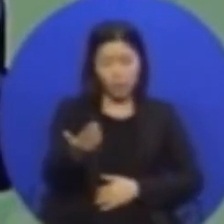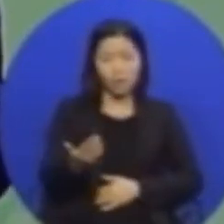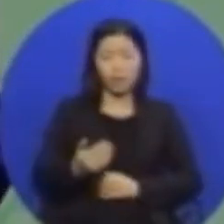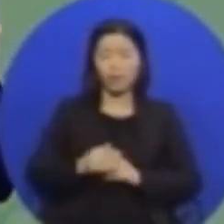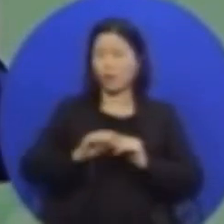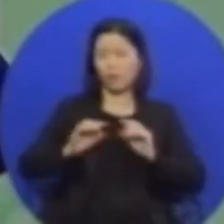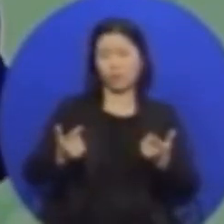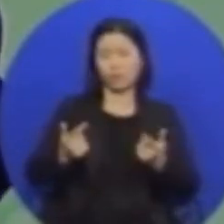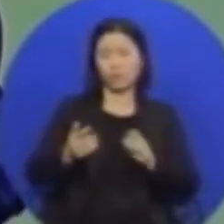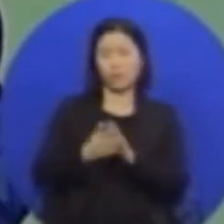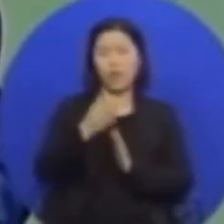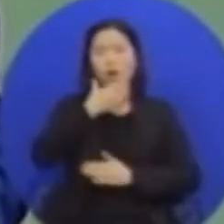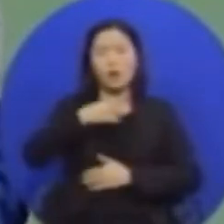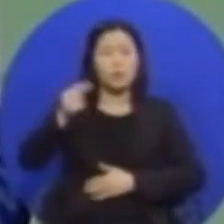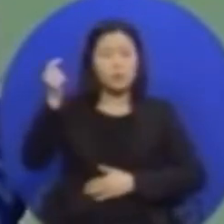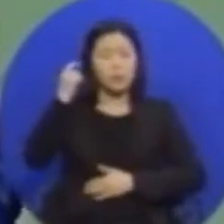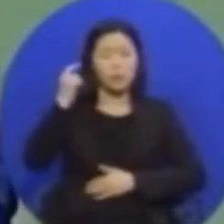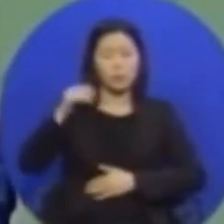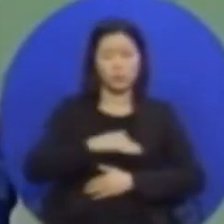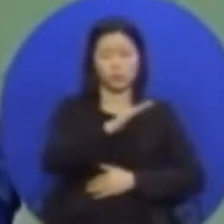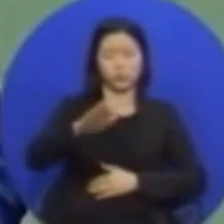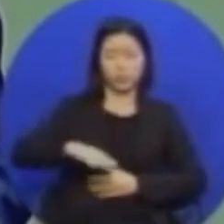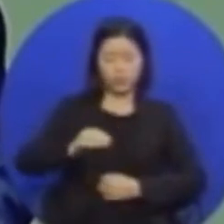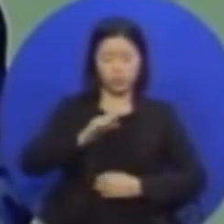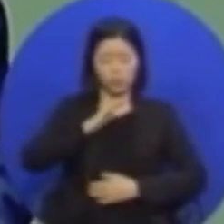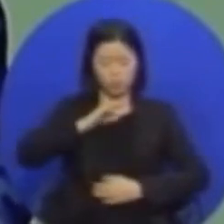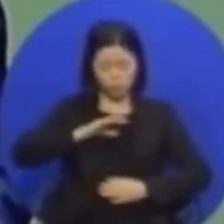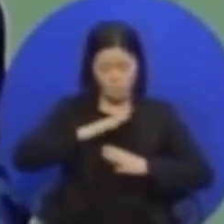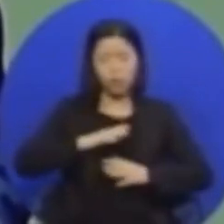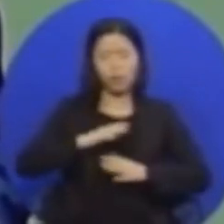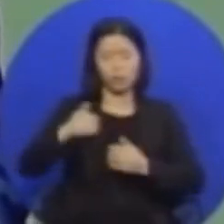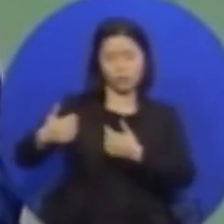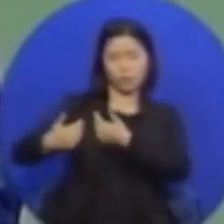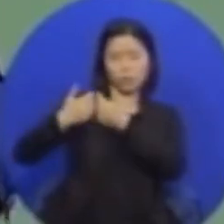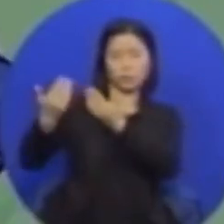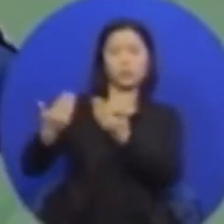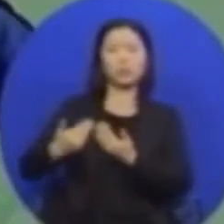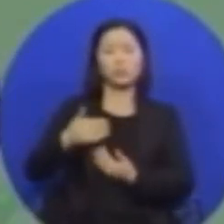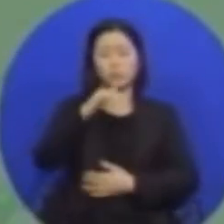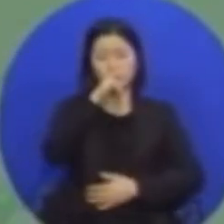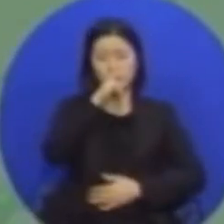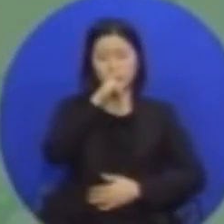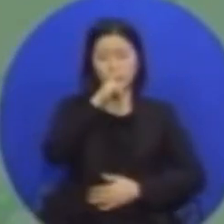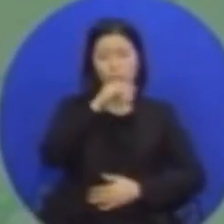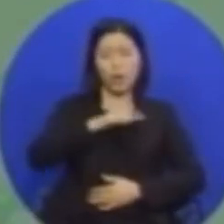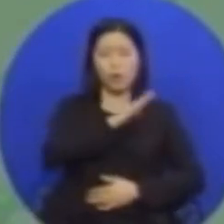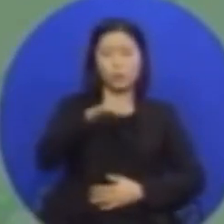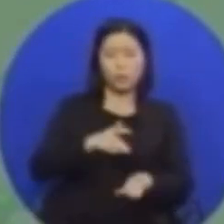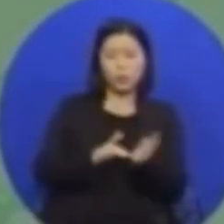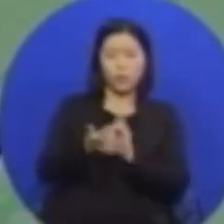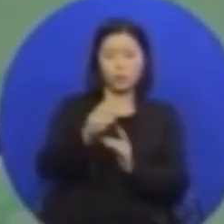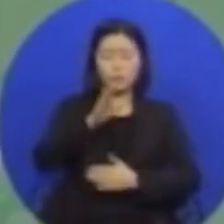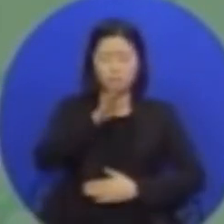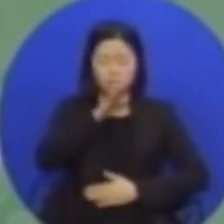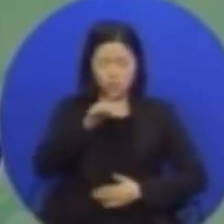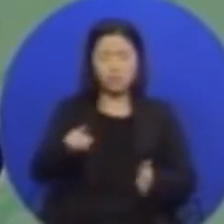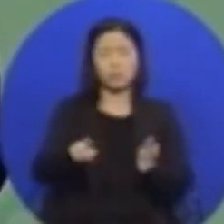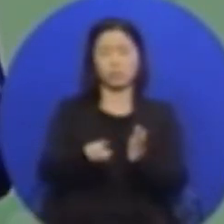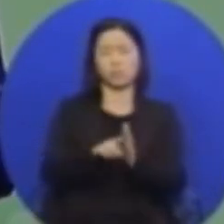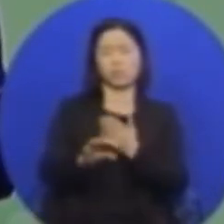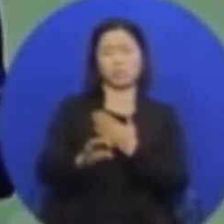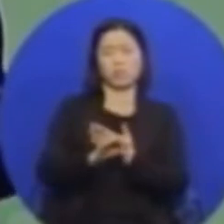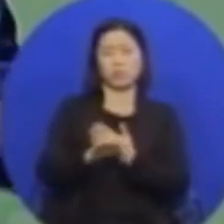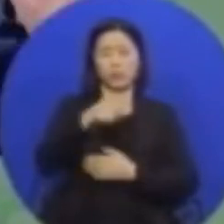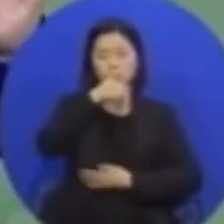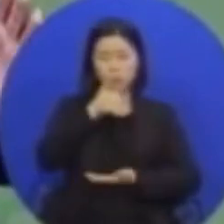보험은 정말 우리에게 너무나 놀라운 도전을 하고 계십니다 우리가 예수님을 진짜 믿으면 이제는 죄짓는